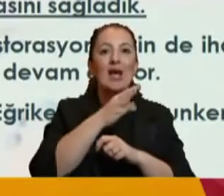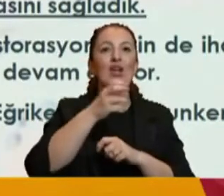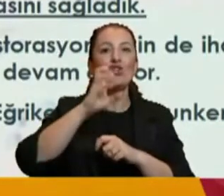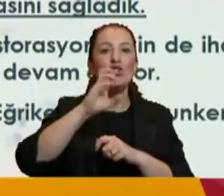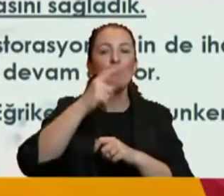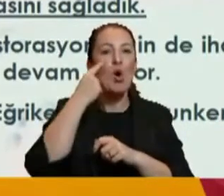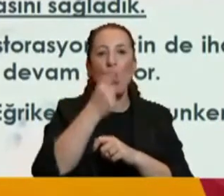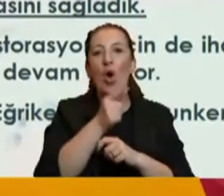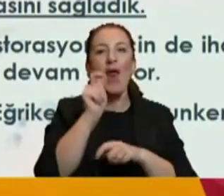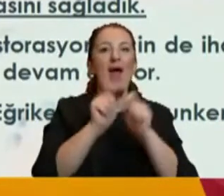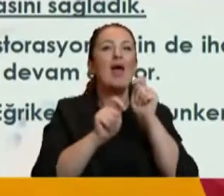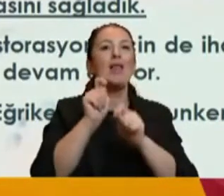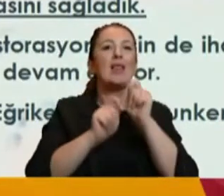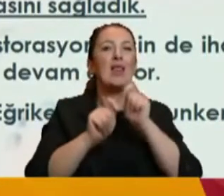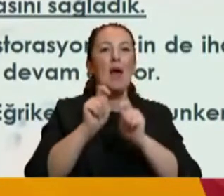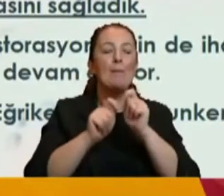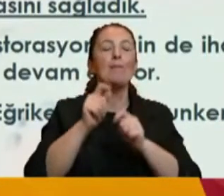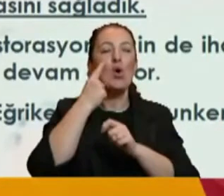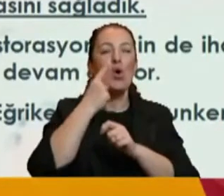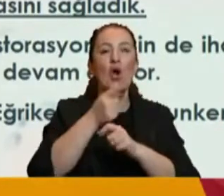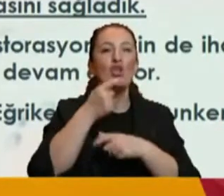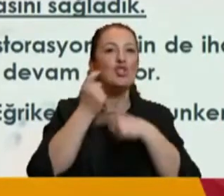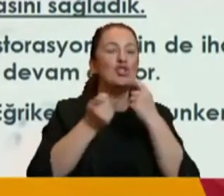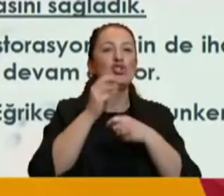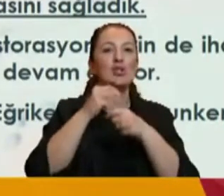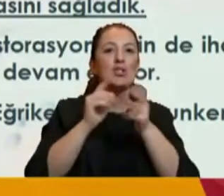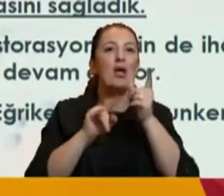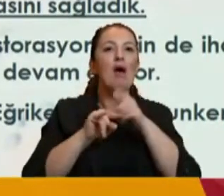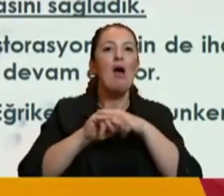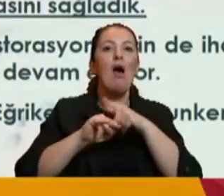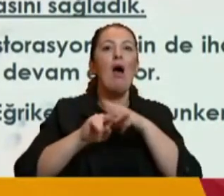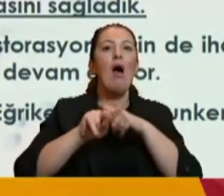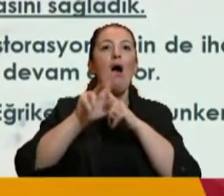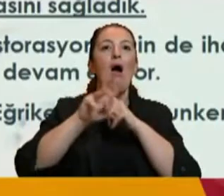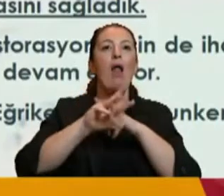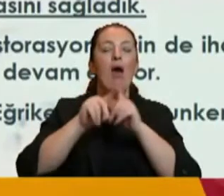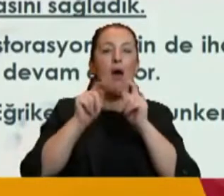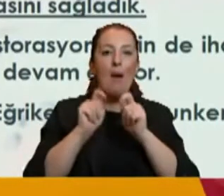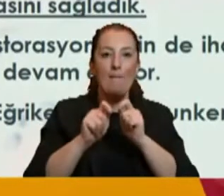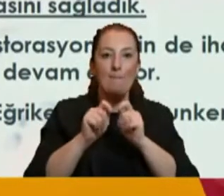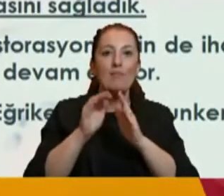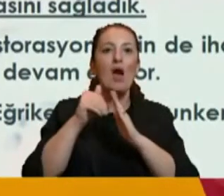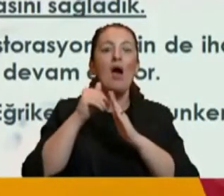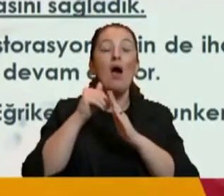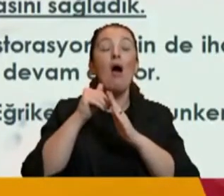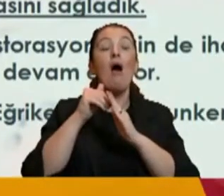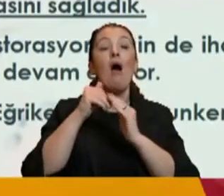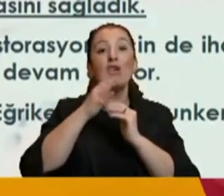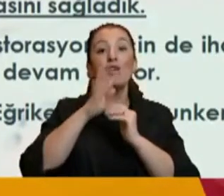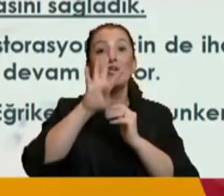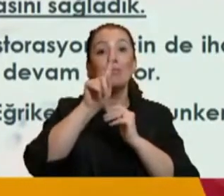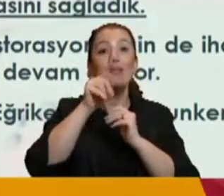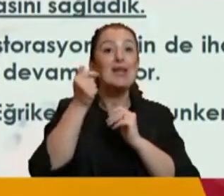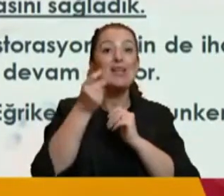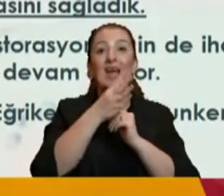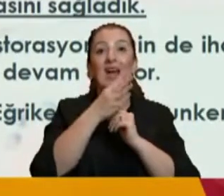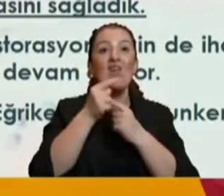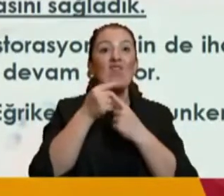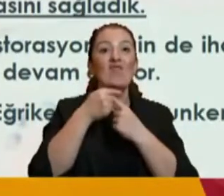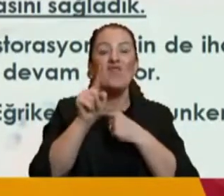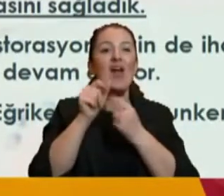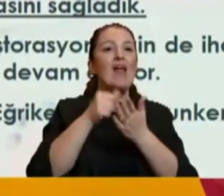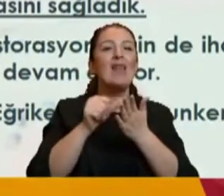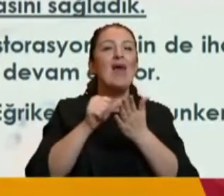restorasyon işlerini için ihale yaptık bıkar Ayrıca 41 farklı tarihi Çeşme için proje